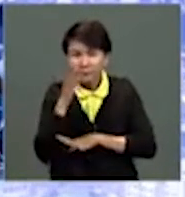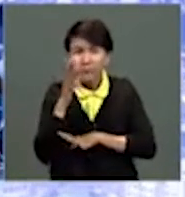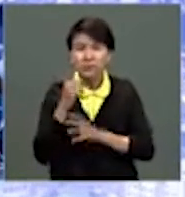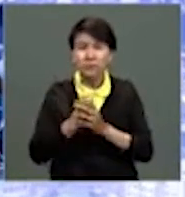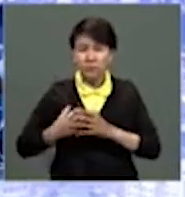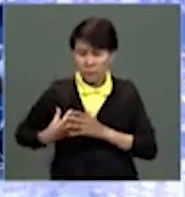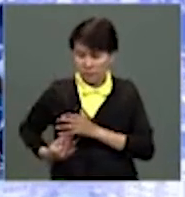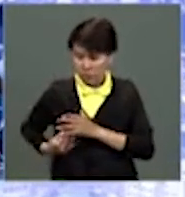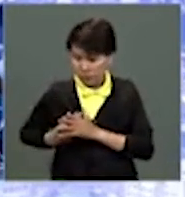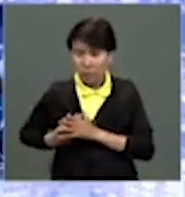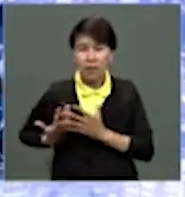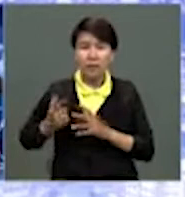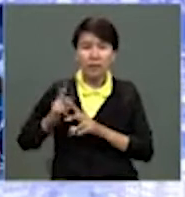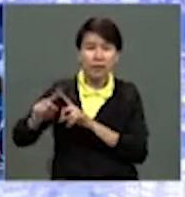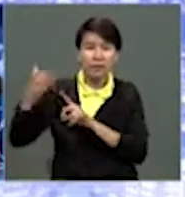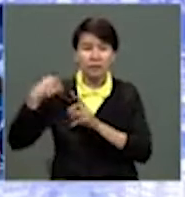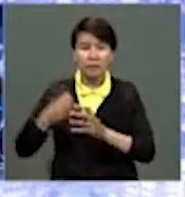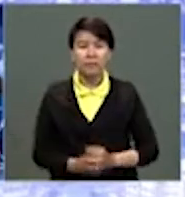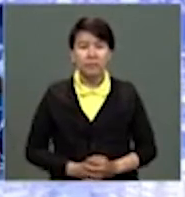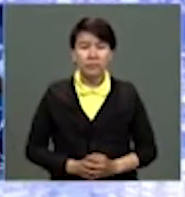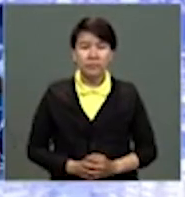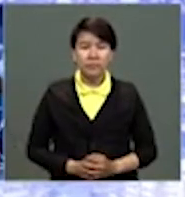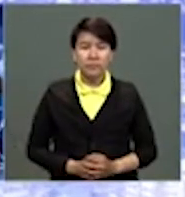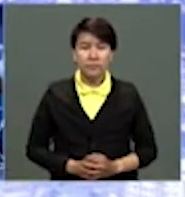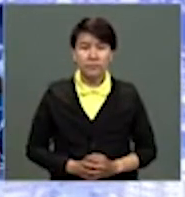นะครับเรื่องของการรักษาเรื่องของเขาเรียกอะไรAnti agingก็คือกลุ่มของคนที่